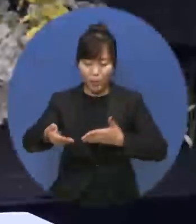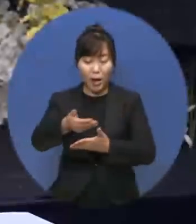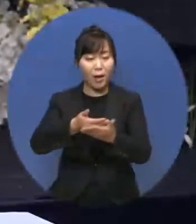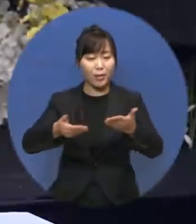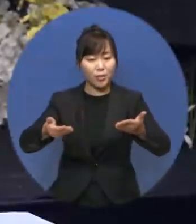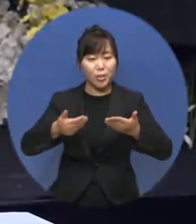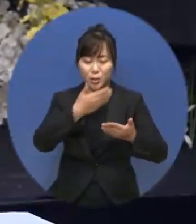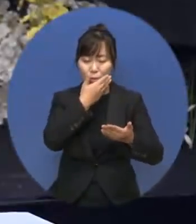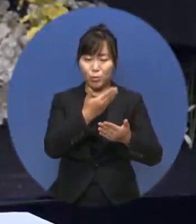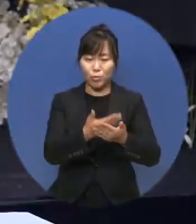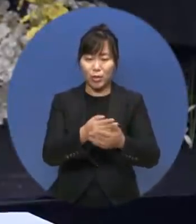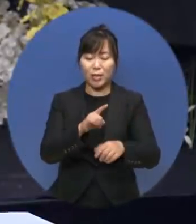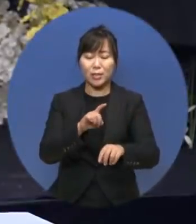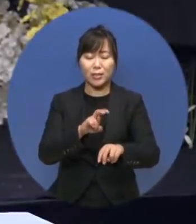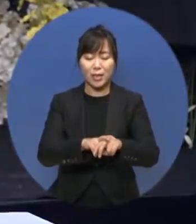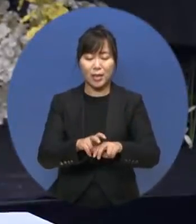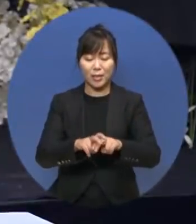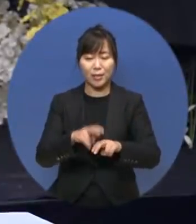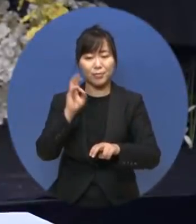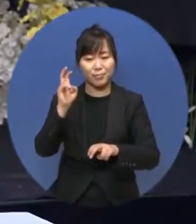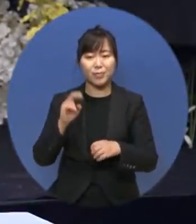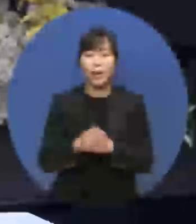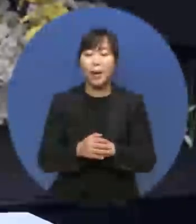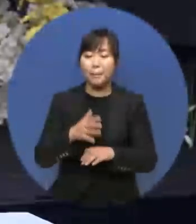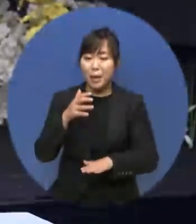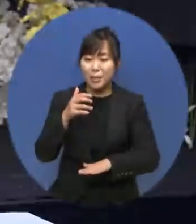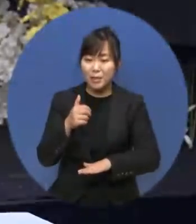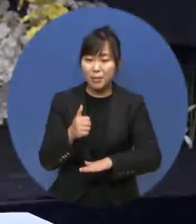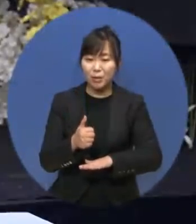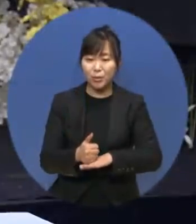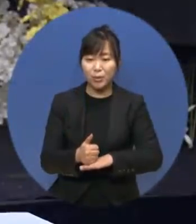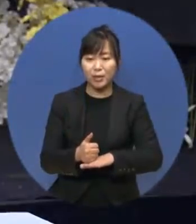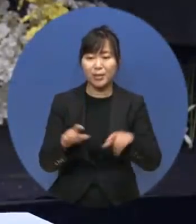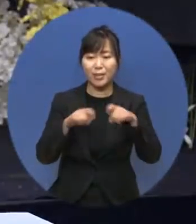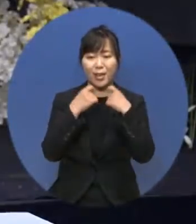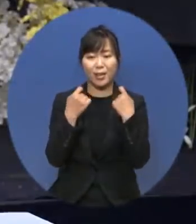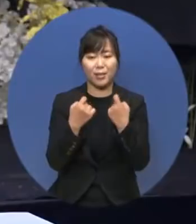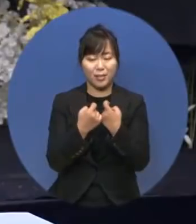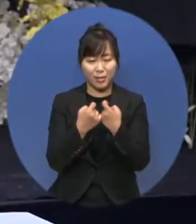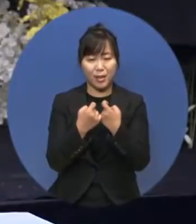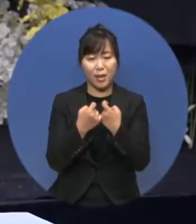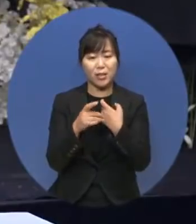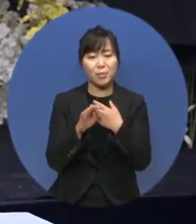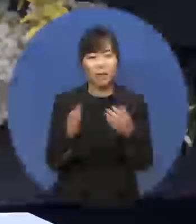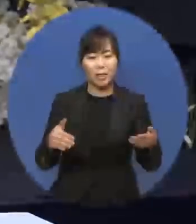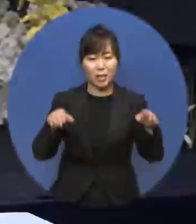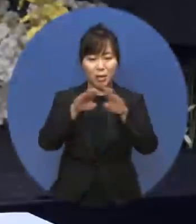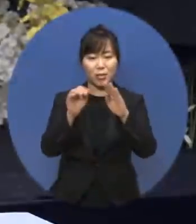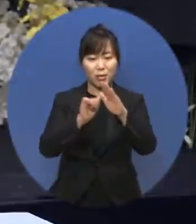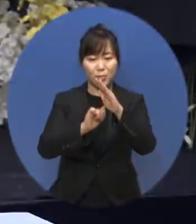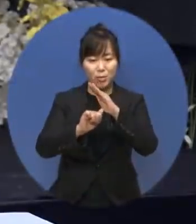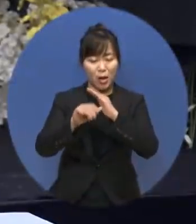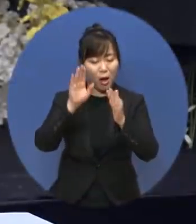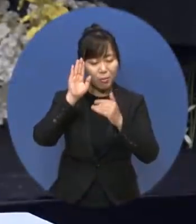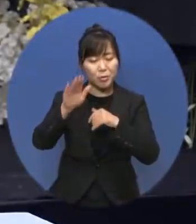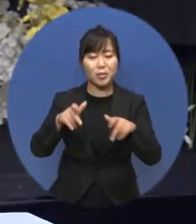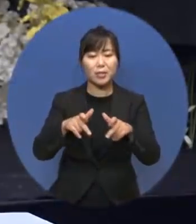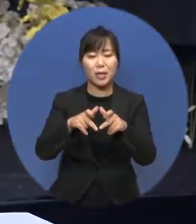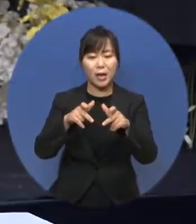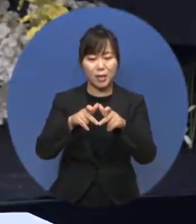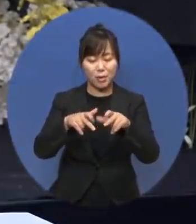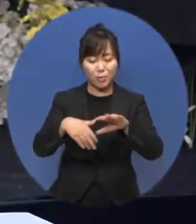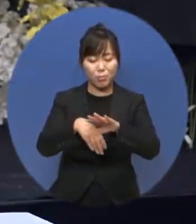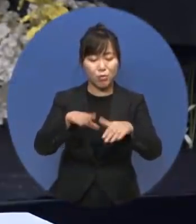주신 소중한 자리였다고 생각합니다. 마지막으로 개인적으로 또는 기관을 대표해서